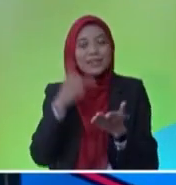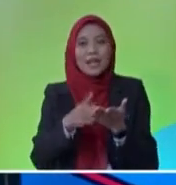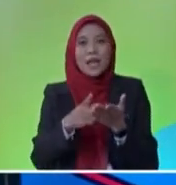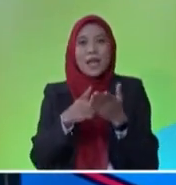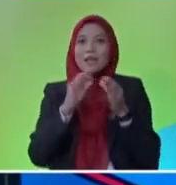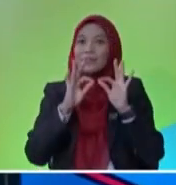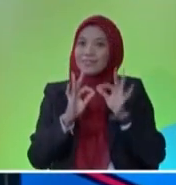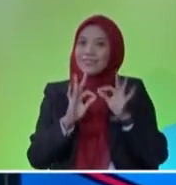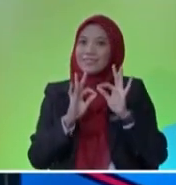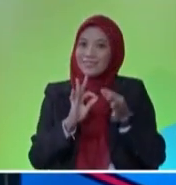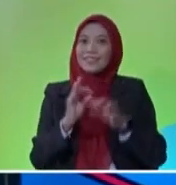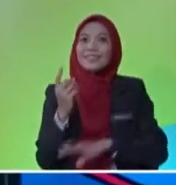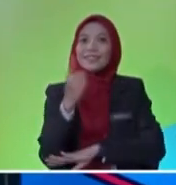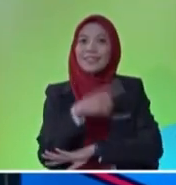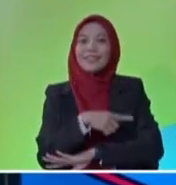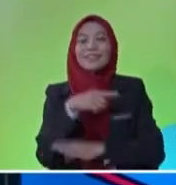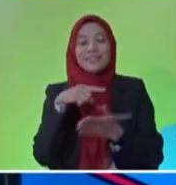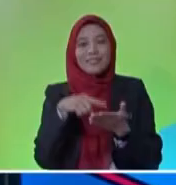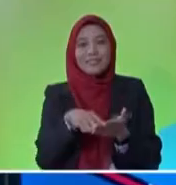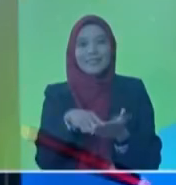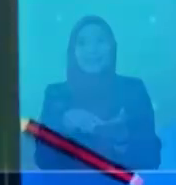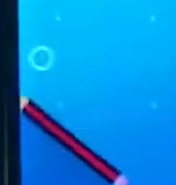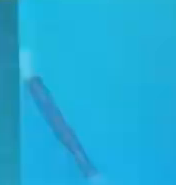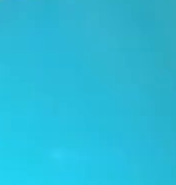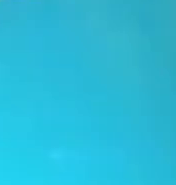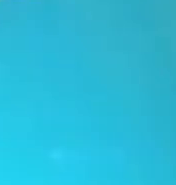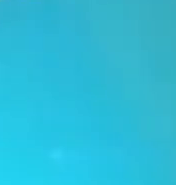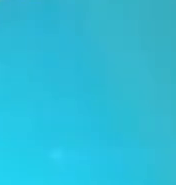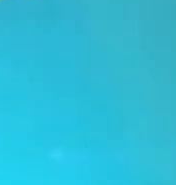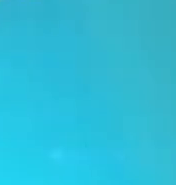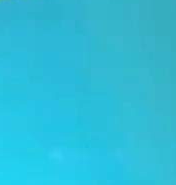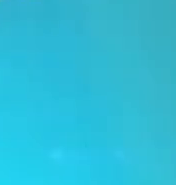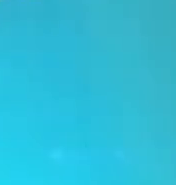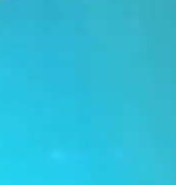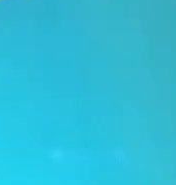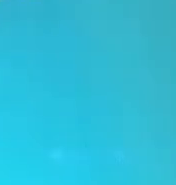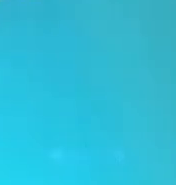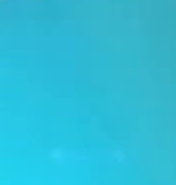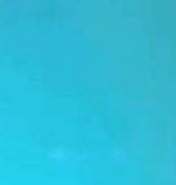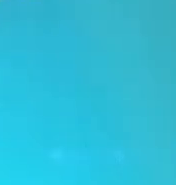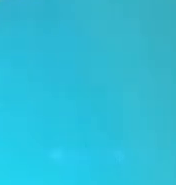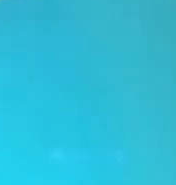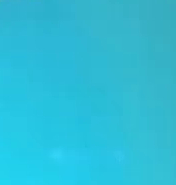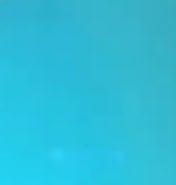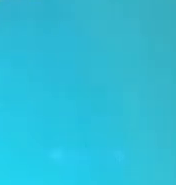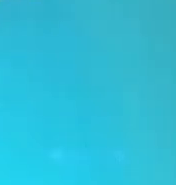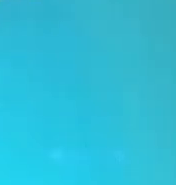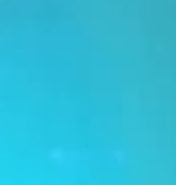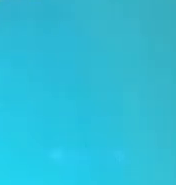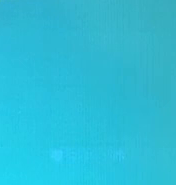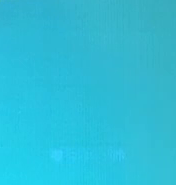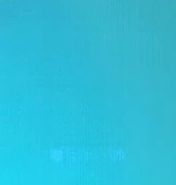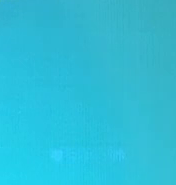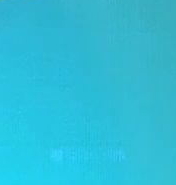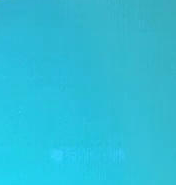yang turut serta bersama kami pada hari ini yaitu sego Nurhayati zakar Hai dari SG pendidikan khas typing typing